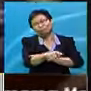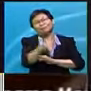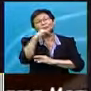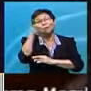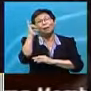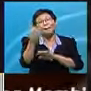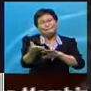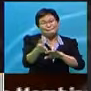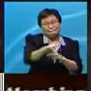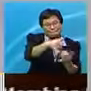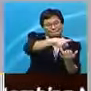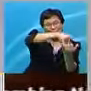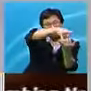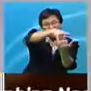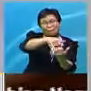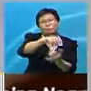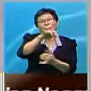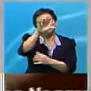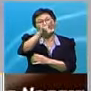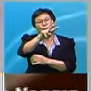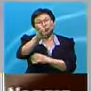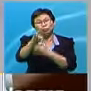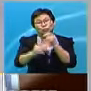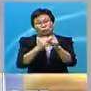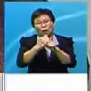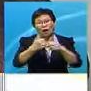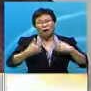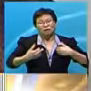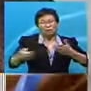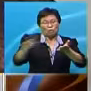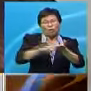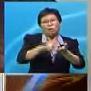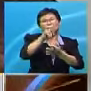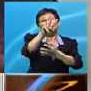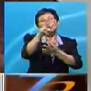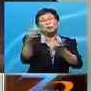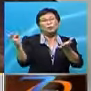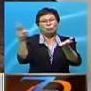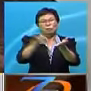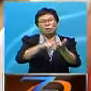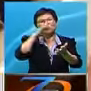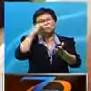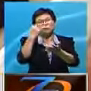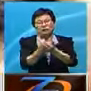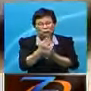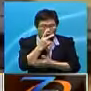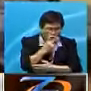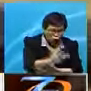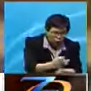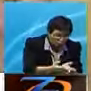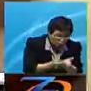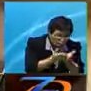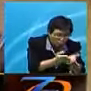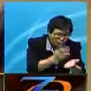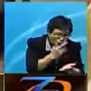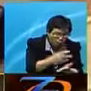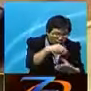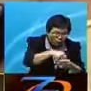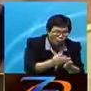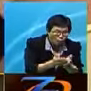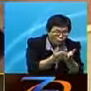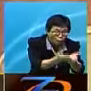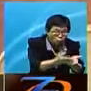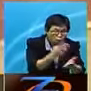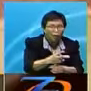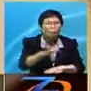Semalam, mayat Muhammad Ridwan Muhammad, 27 tahun yang memiliki dua rekod jenayah ditemui adiknya dalam sebuah bot di pengkalan Pisau Raut